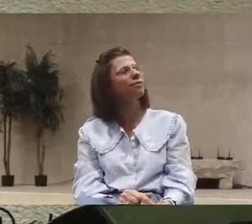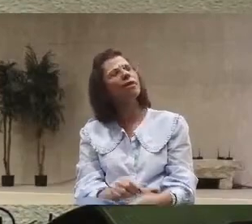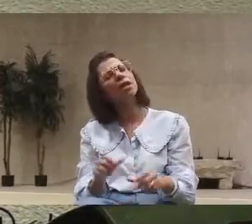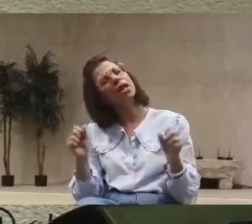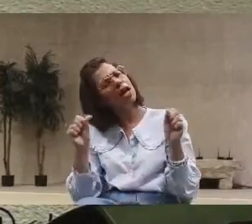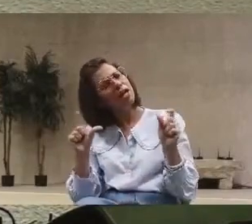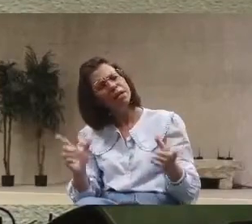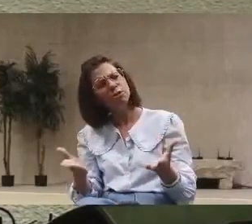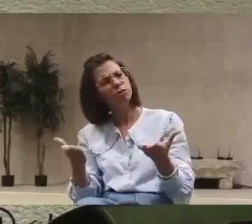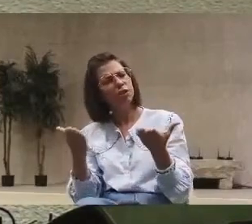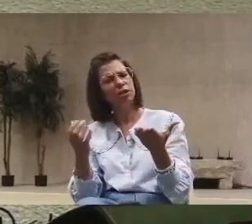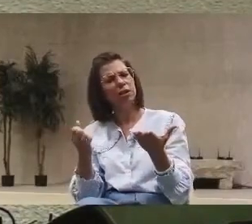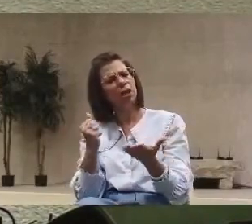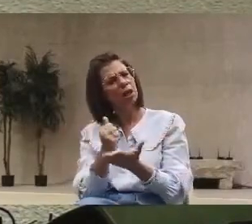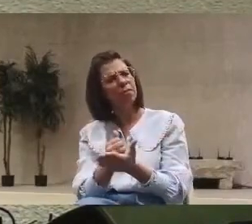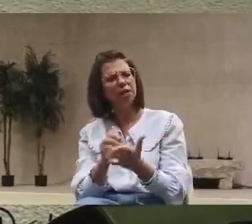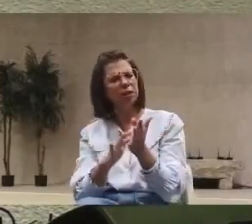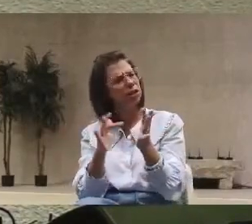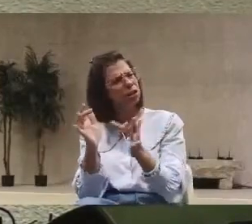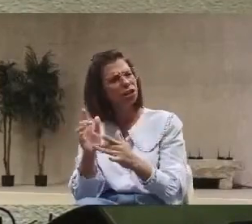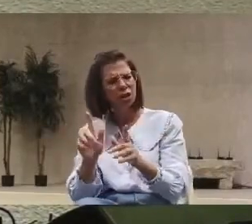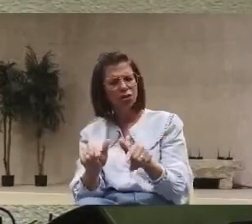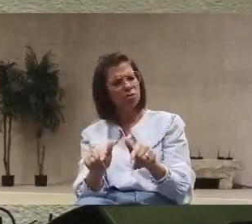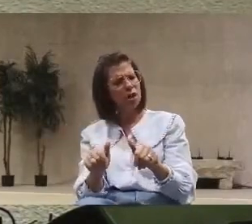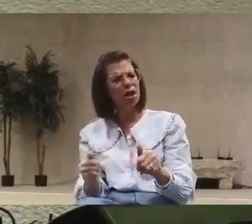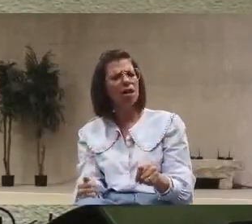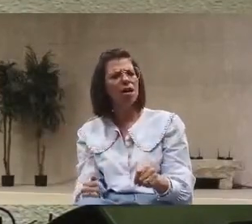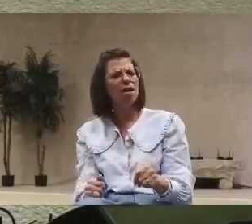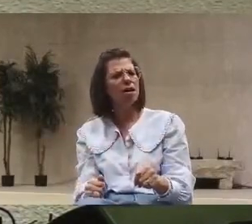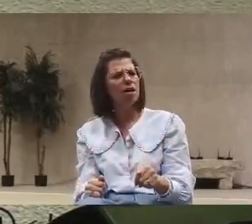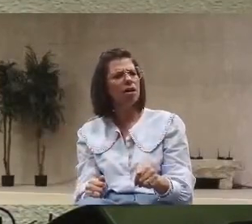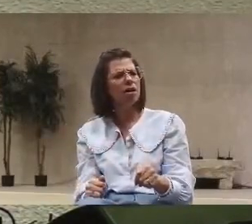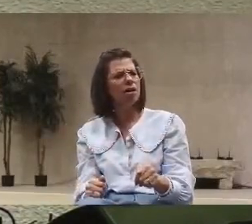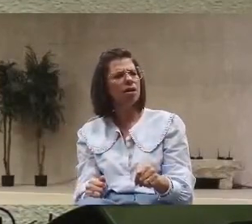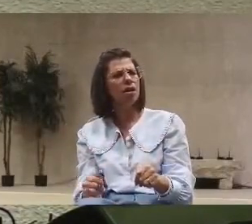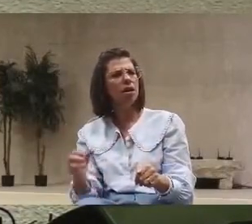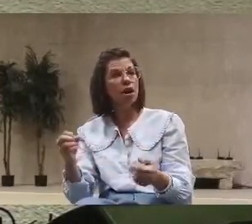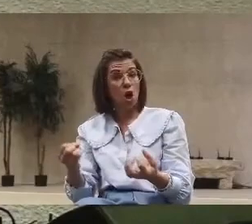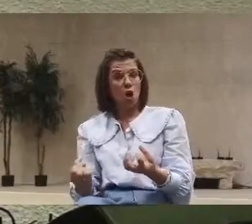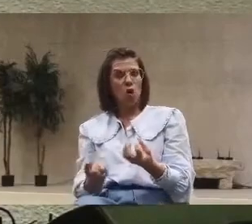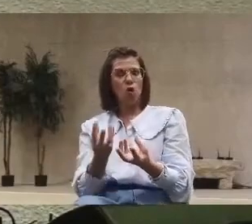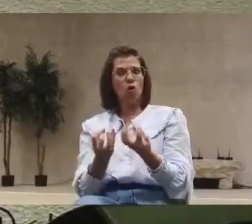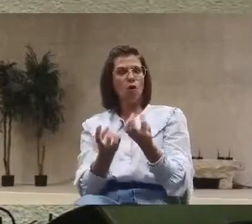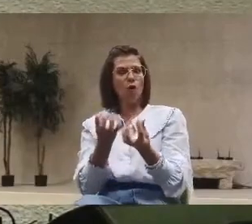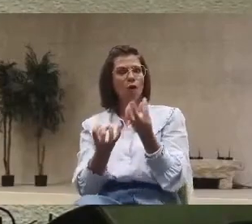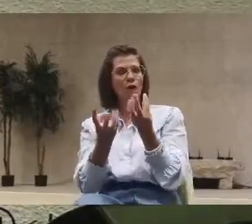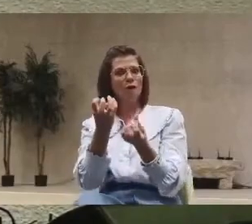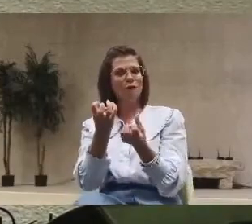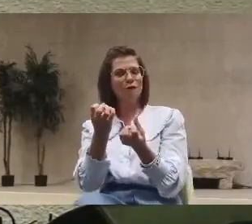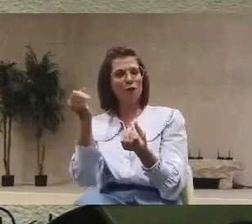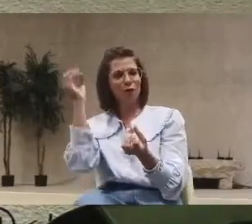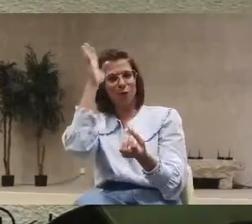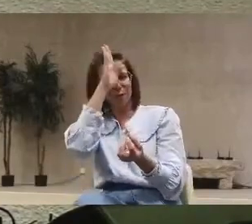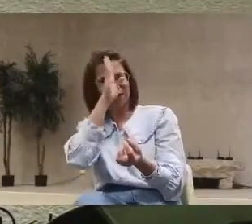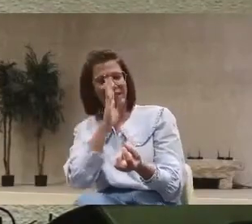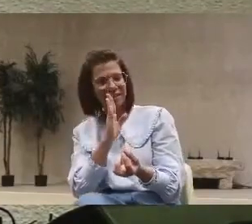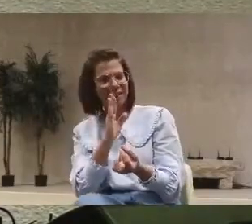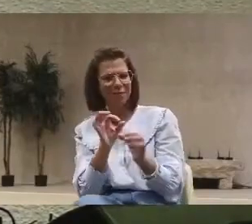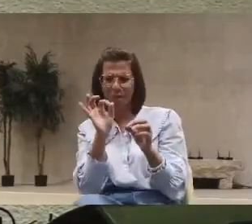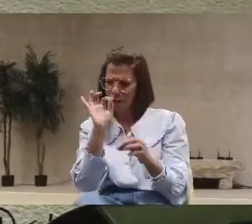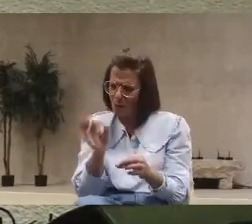alléluia Jésus est là il vaut mieux que ce soit le feu du Saint-Esprit que la chaleur